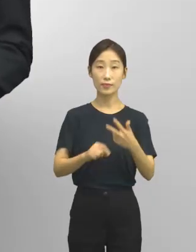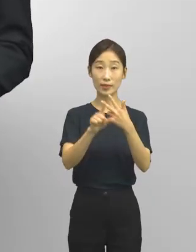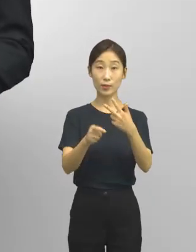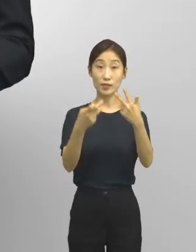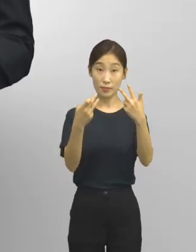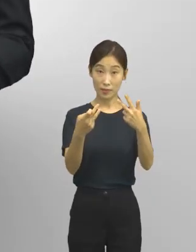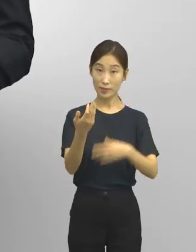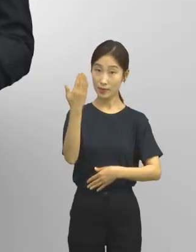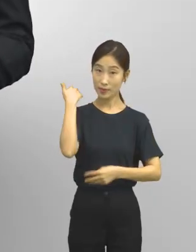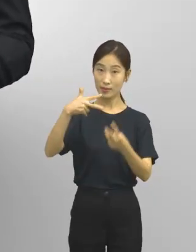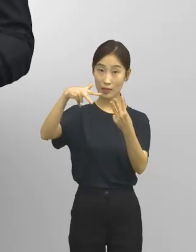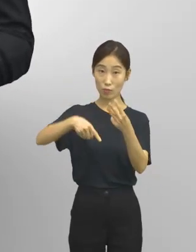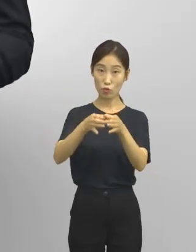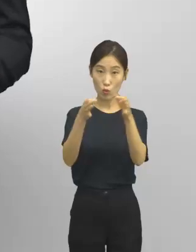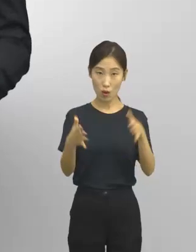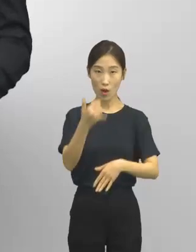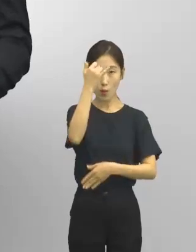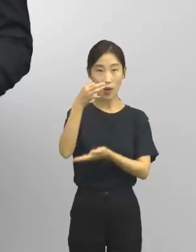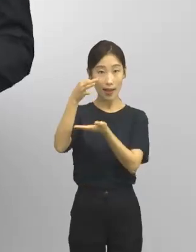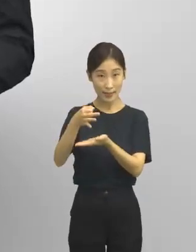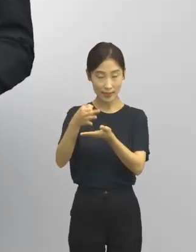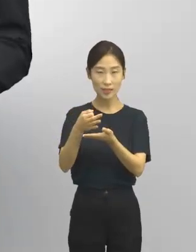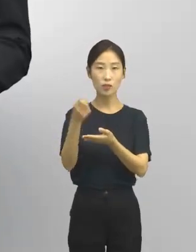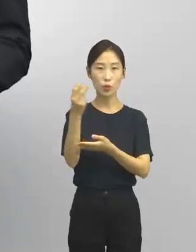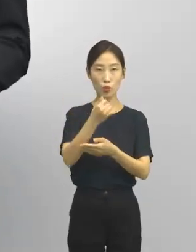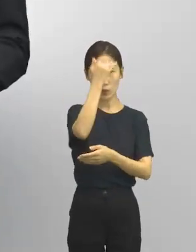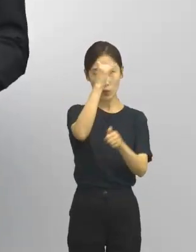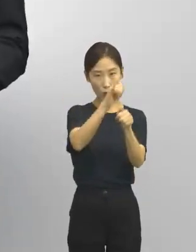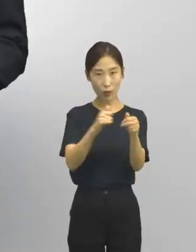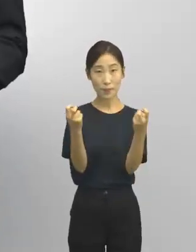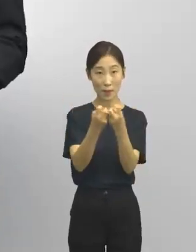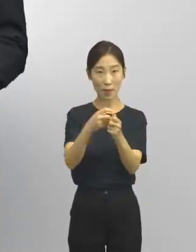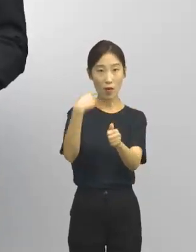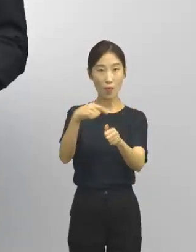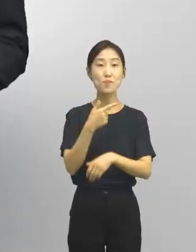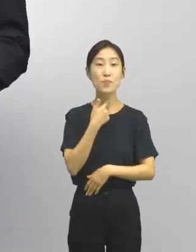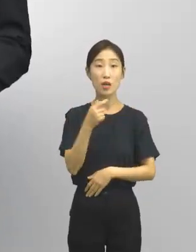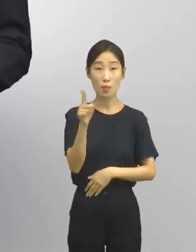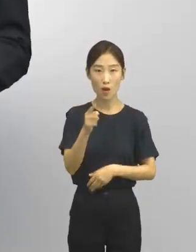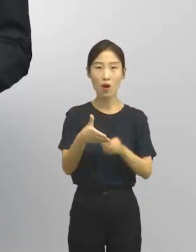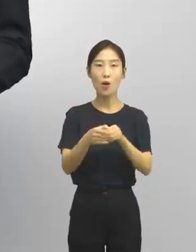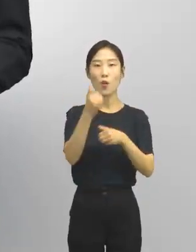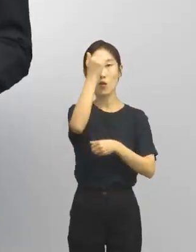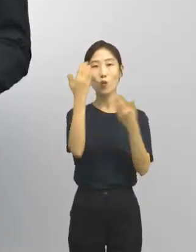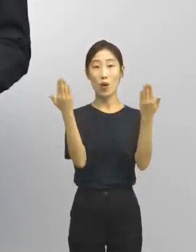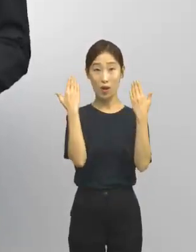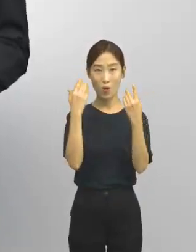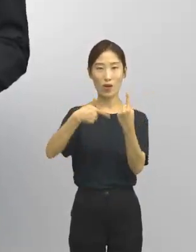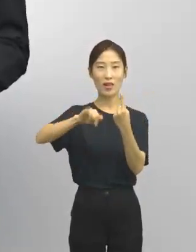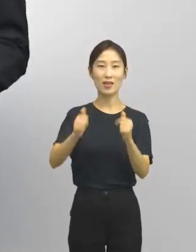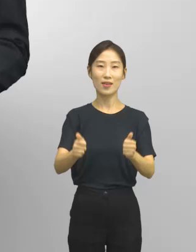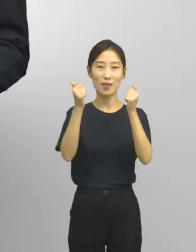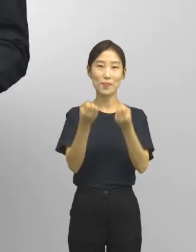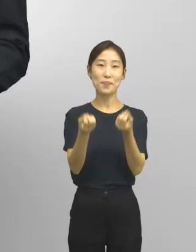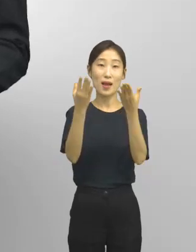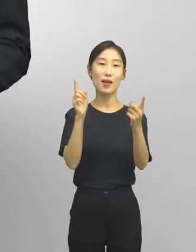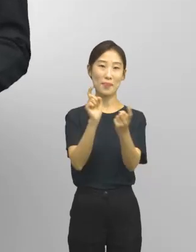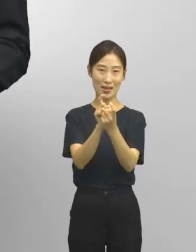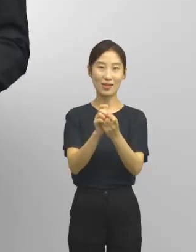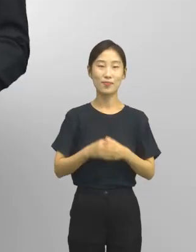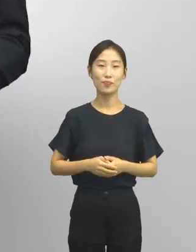지난 13일 3주 동안 효의 가치와 실천 방법을 전한 마포 효도학교가 제1기 종강식을